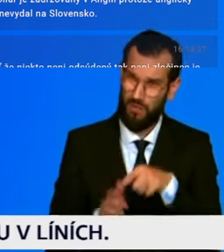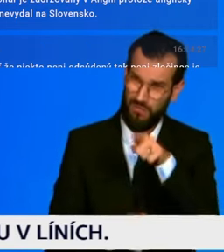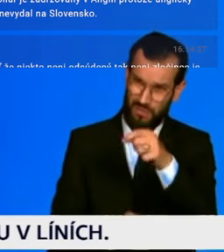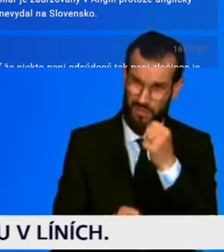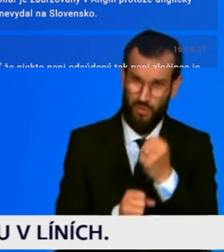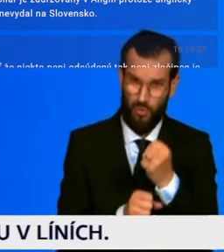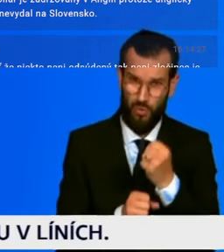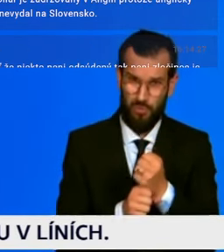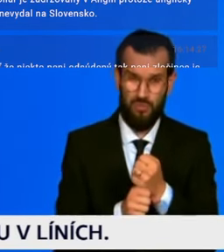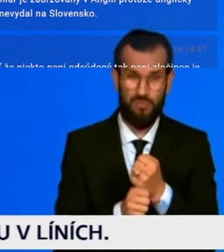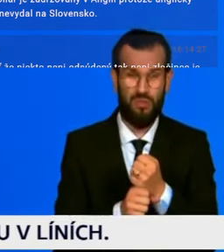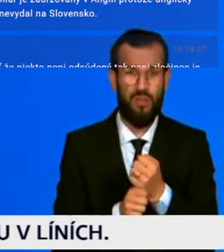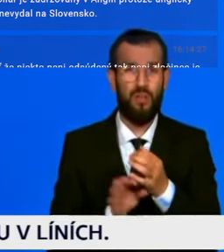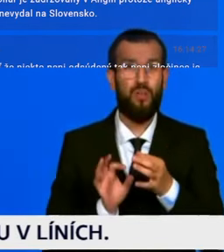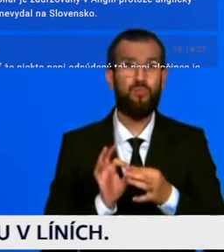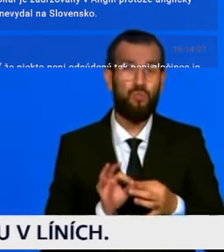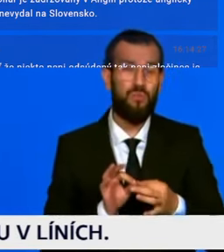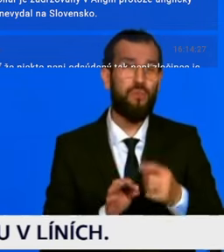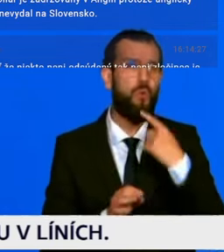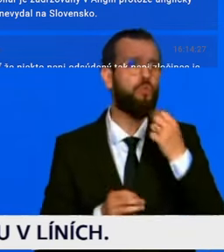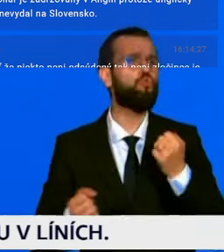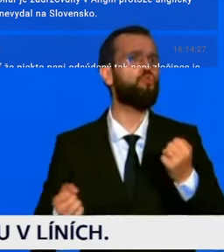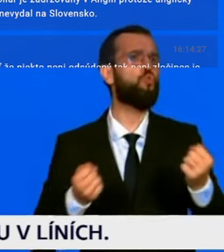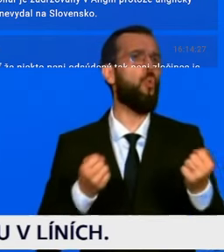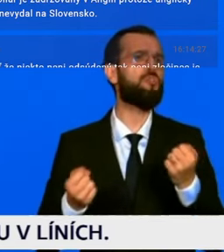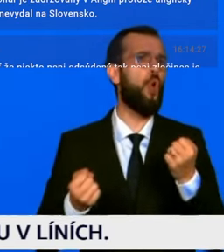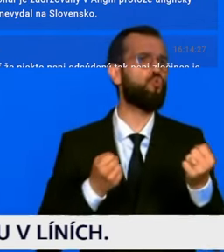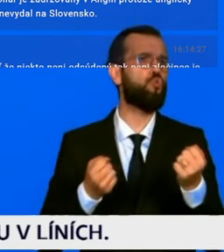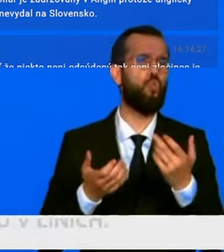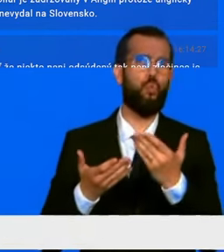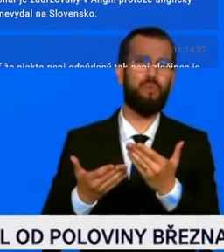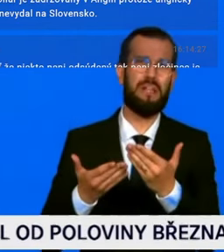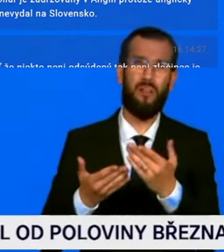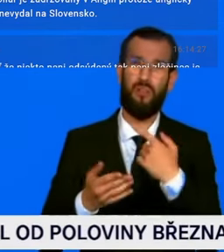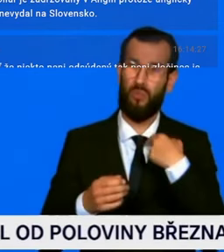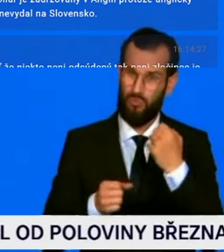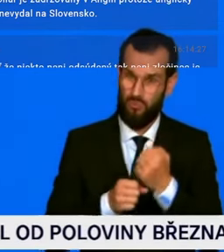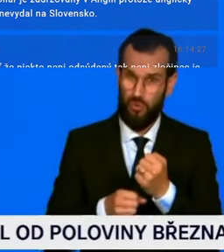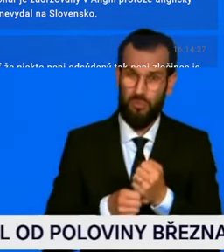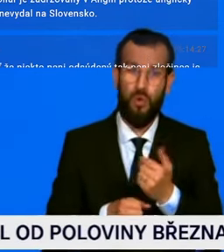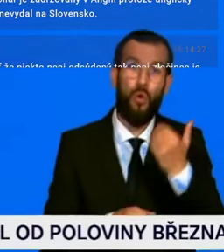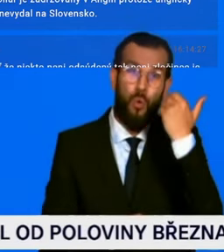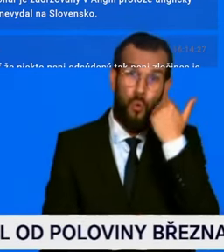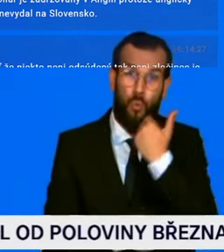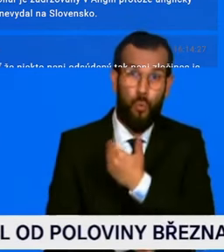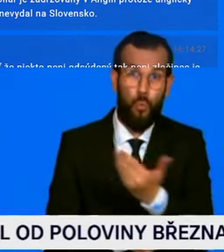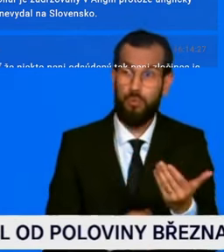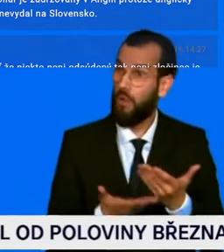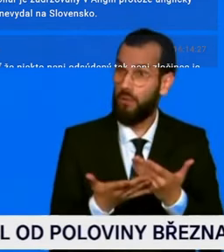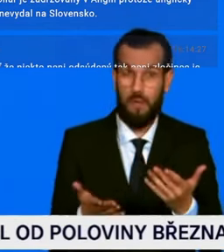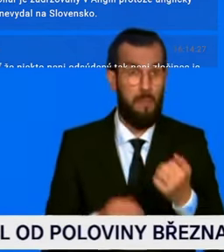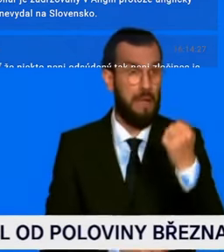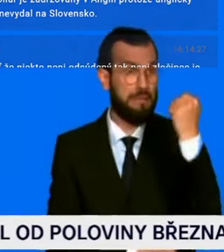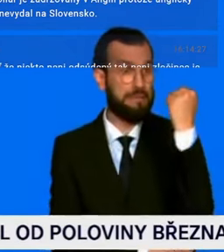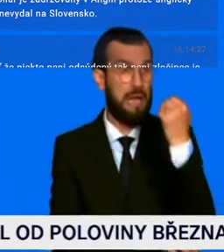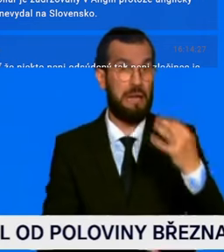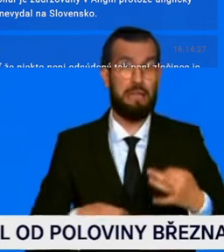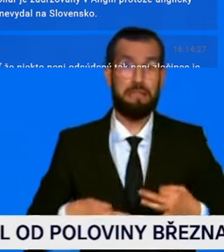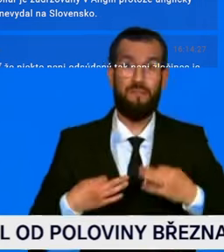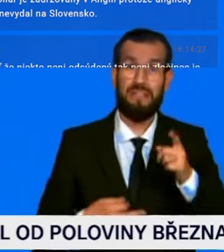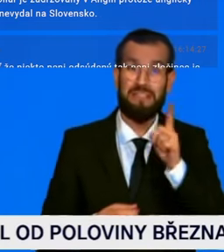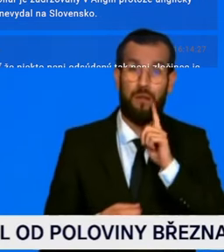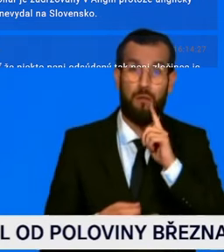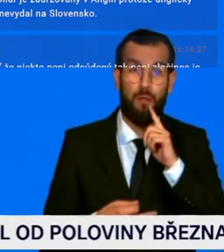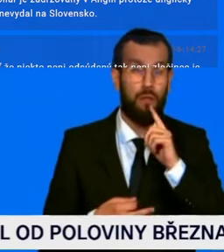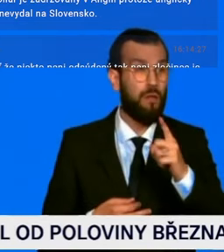využili tú skúsenosť na ktorú poukazujete to pôsobenie je taká že ľudia nemajú prístup k základnej zdravotnej starostlivosti máme